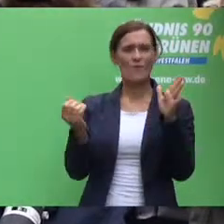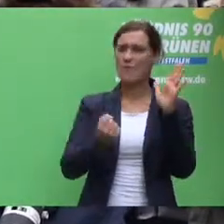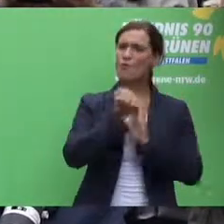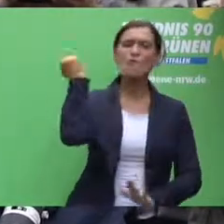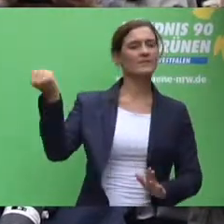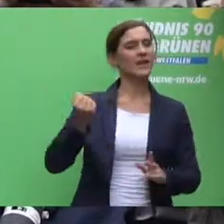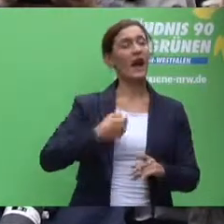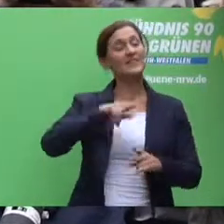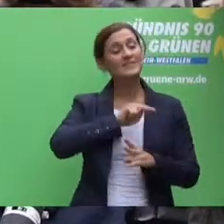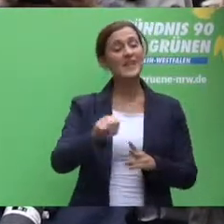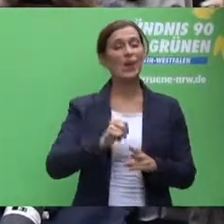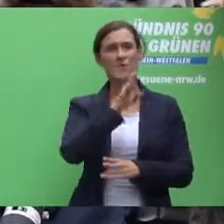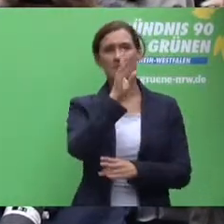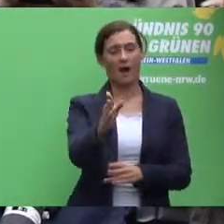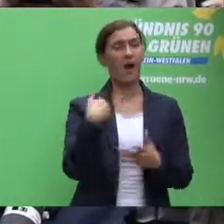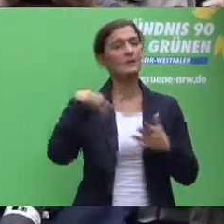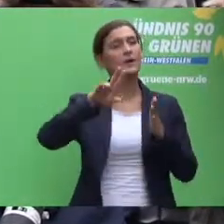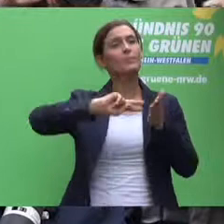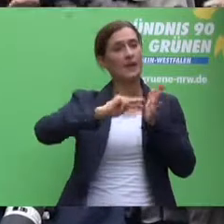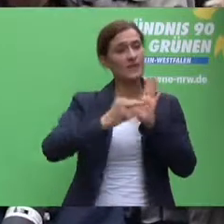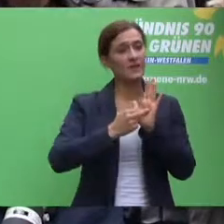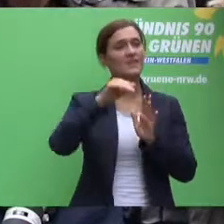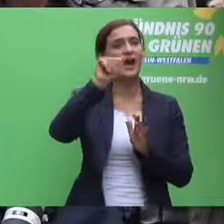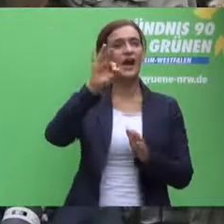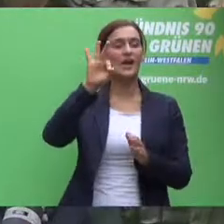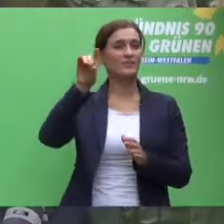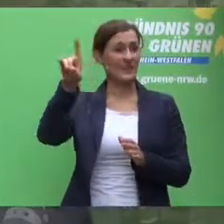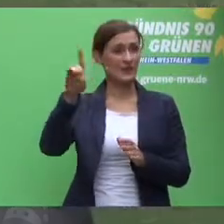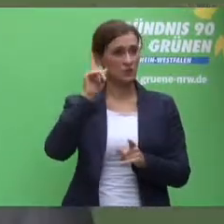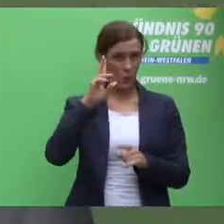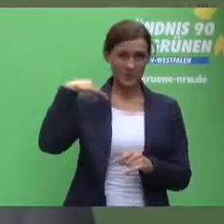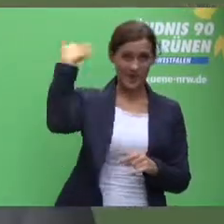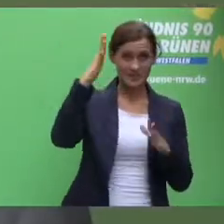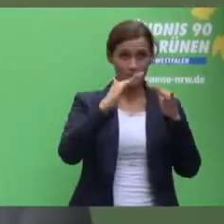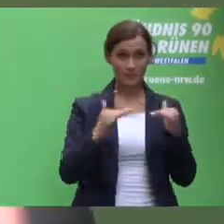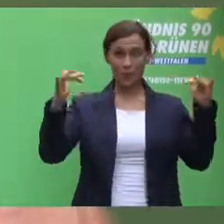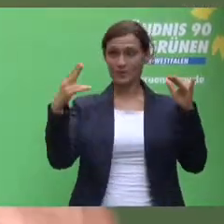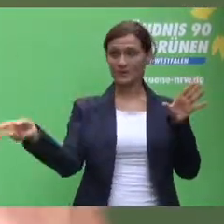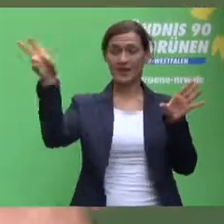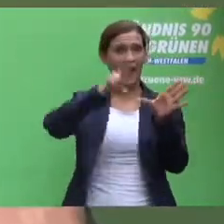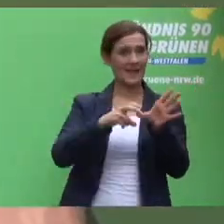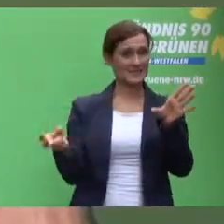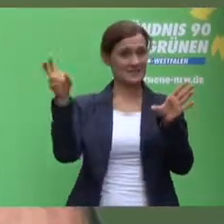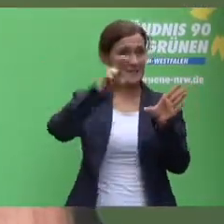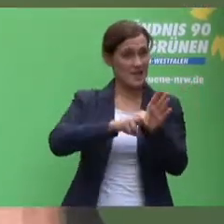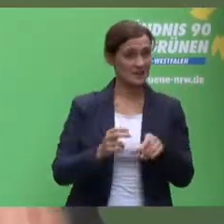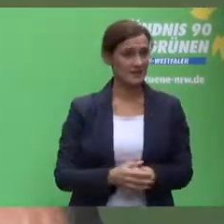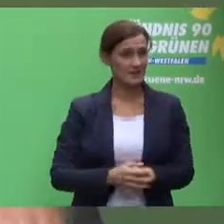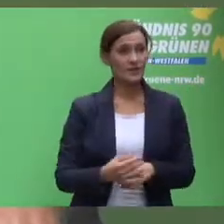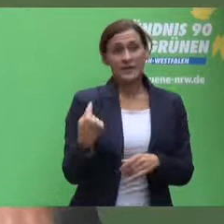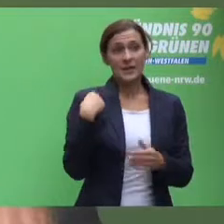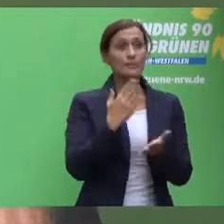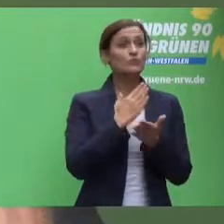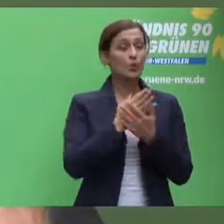ultra-neoliberale Partei wie die AfD in den nächsten Bundestag einzieht. Und weil das hier gerade angesprochen worden